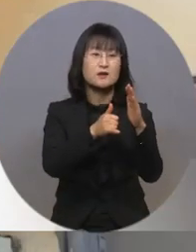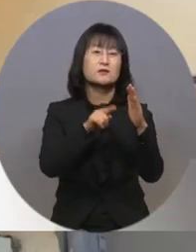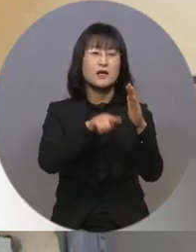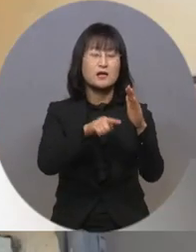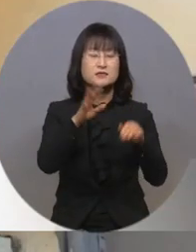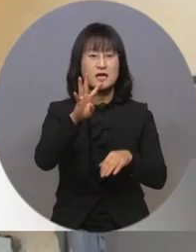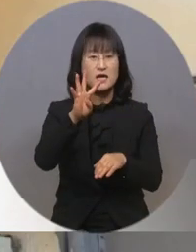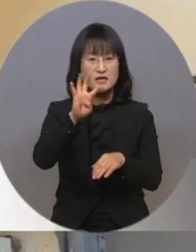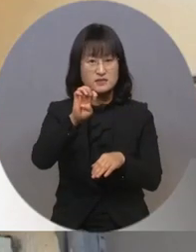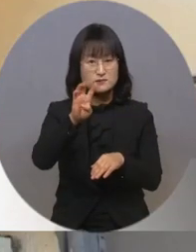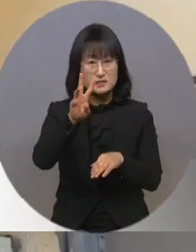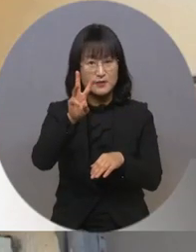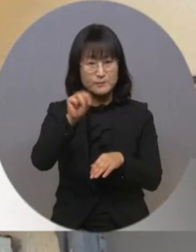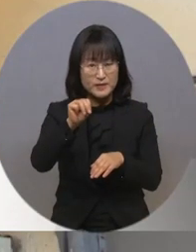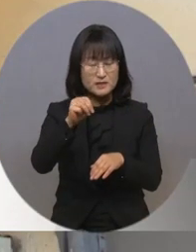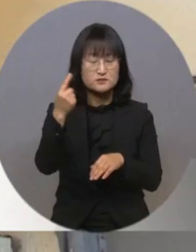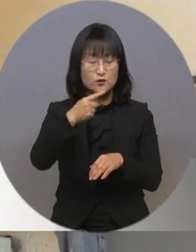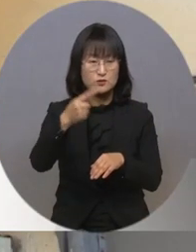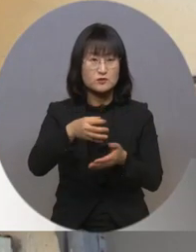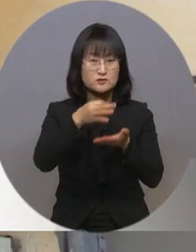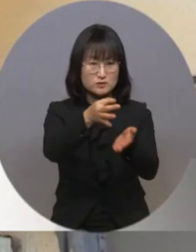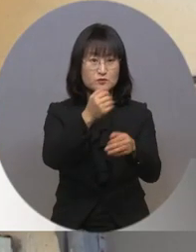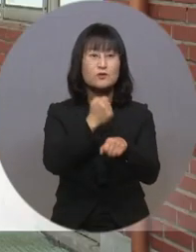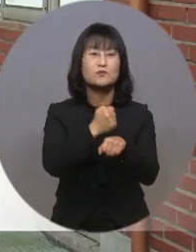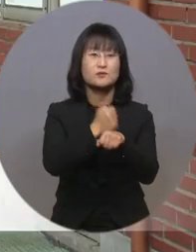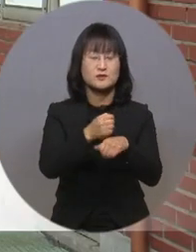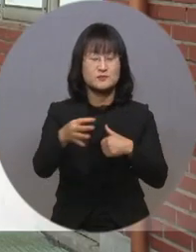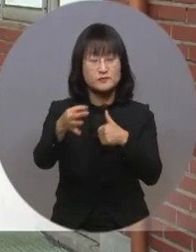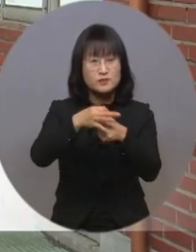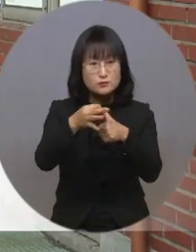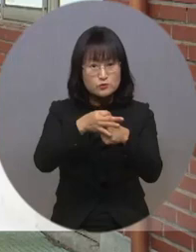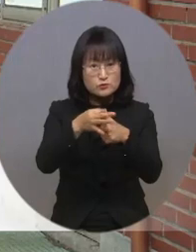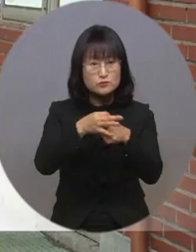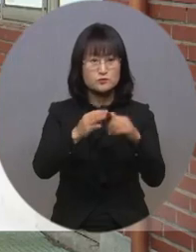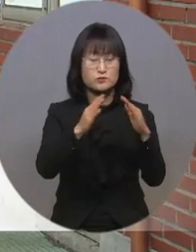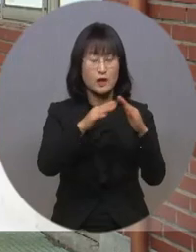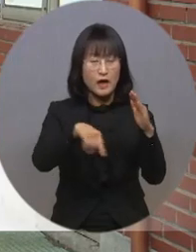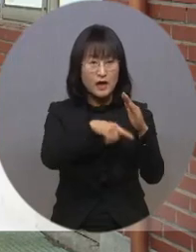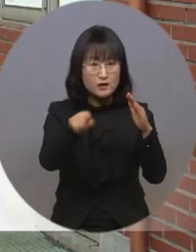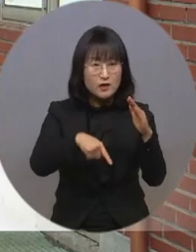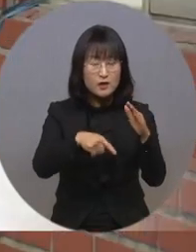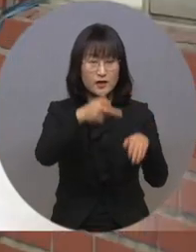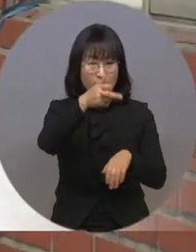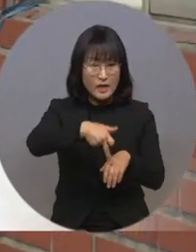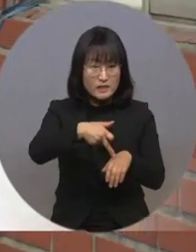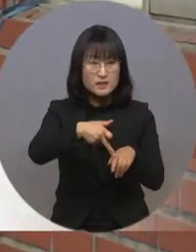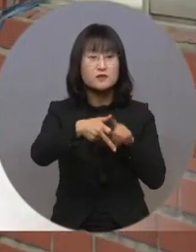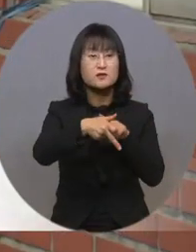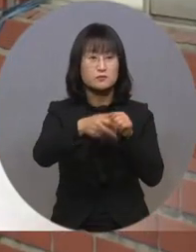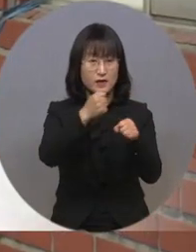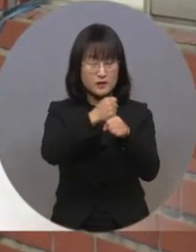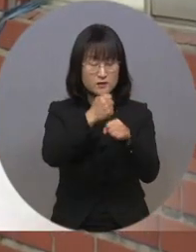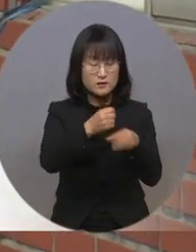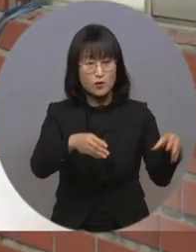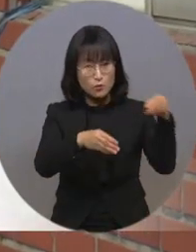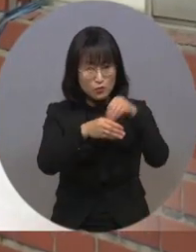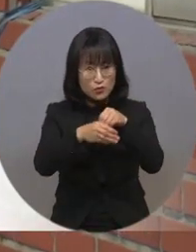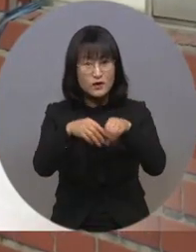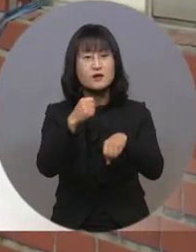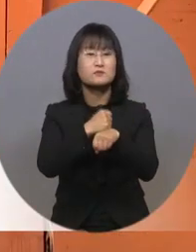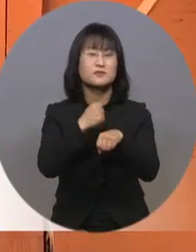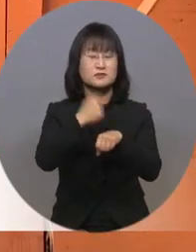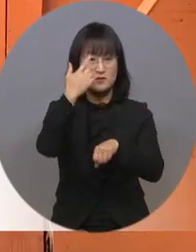지원합니다. 추가 지원 금액은 수급 가구에 기발급된 카드에 일괄 적용해 기존과 동일한